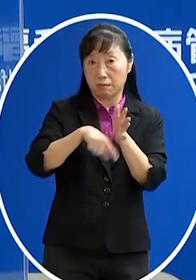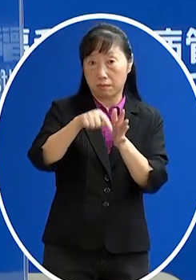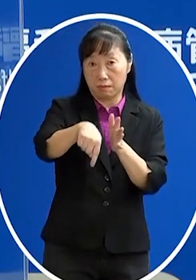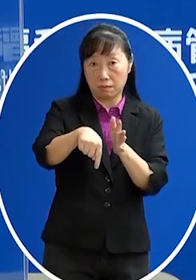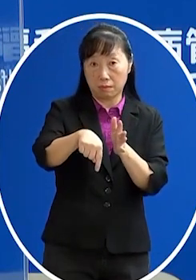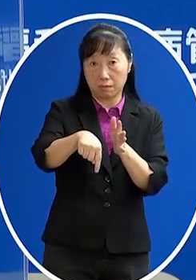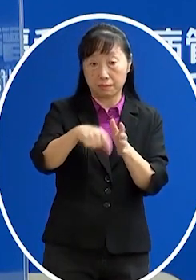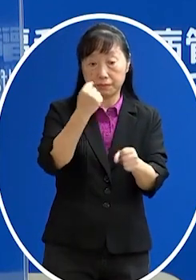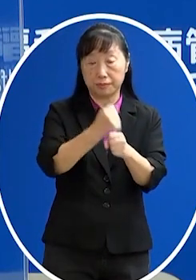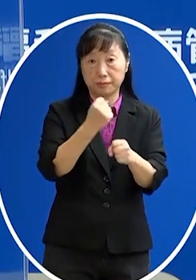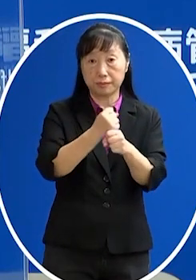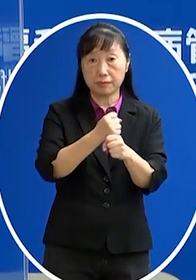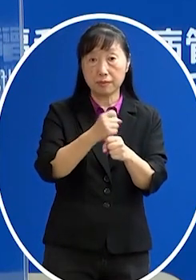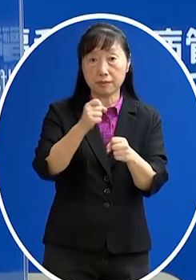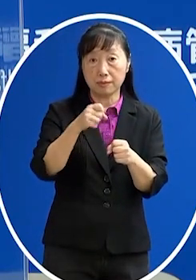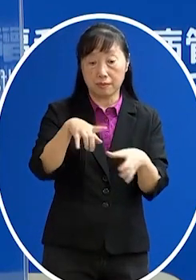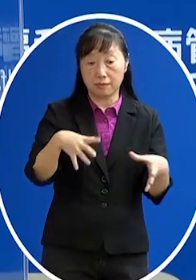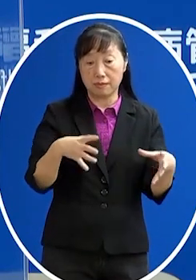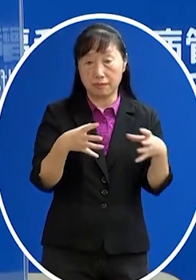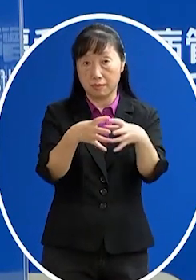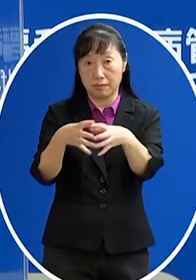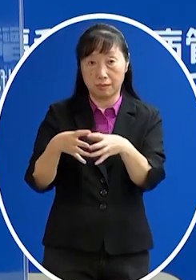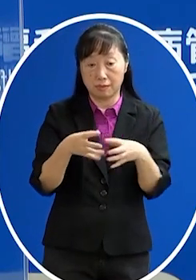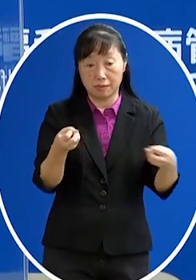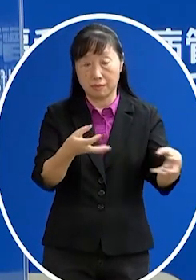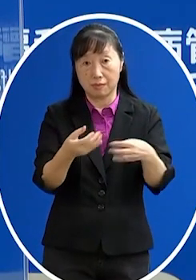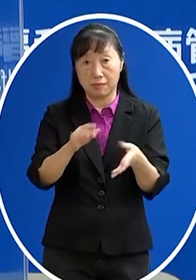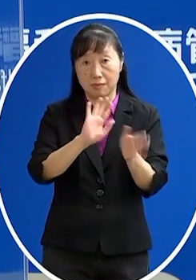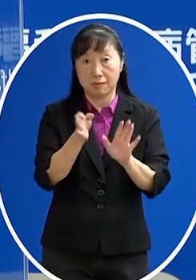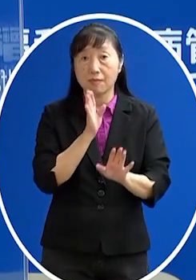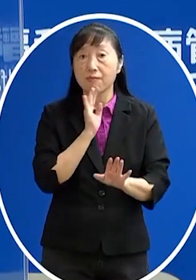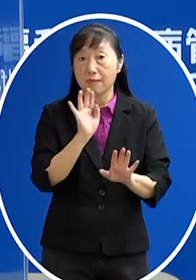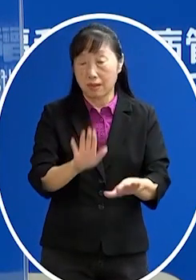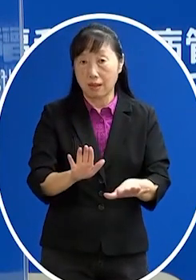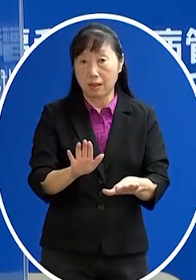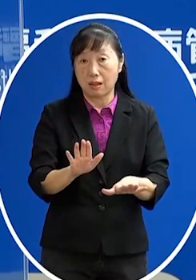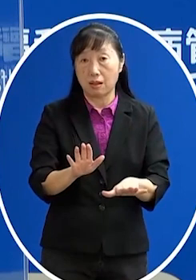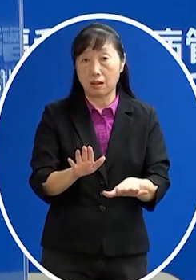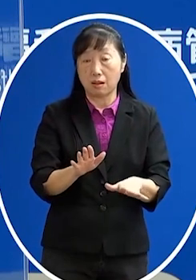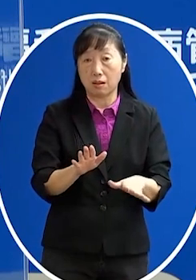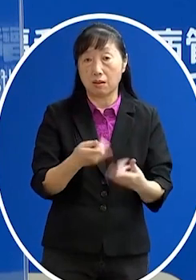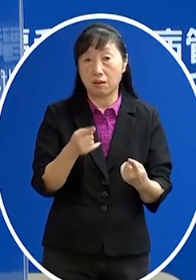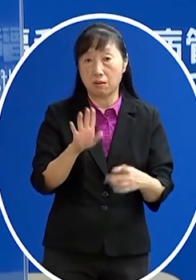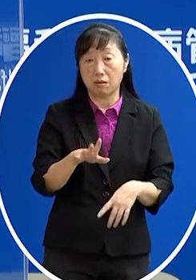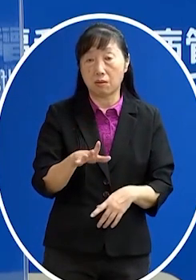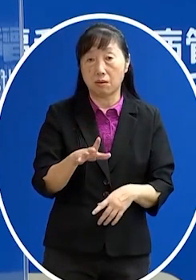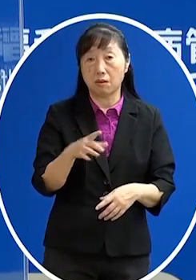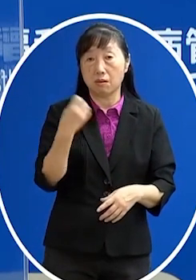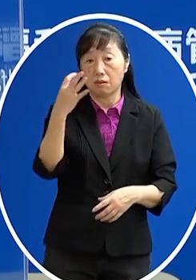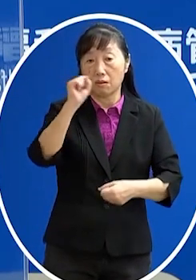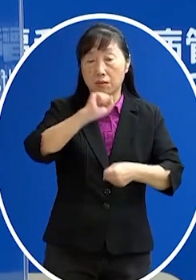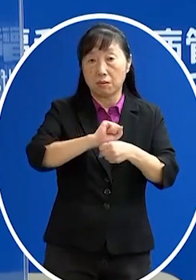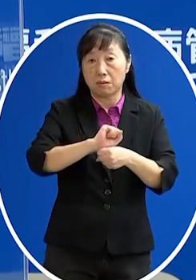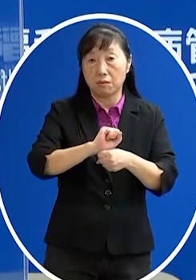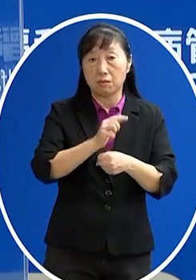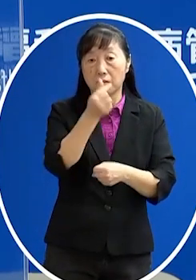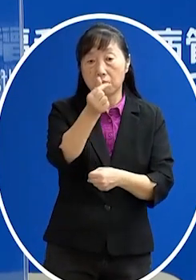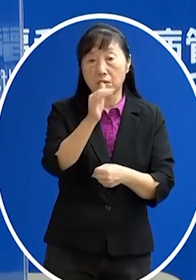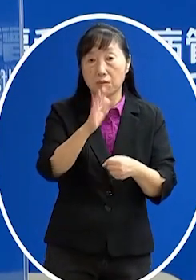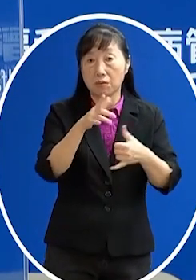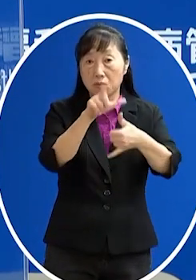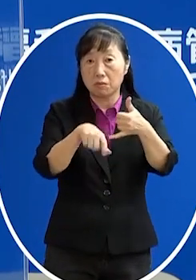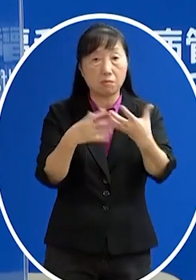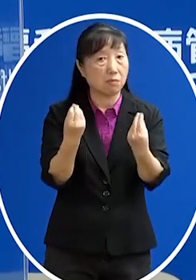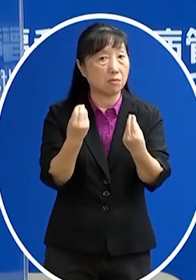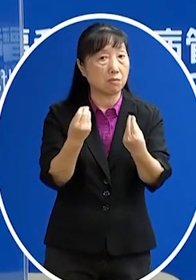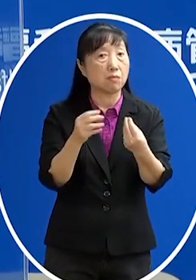这个职场的群聚哈。那相关的哈整体的确诊的案例并没有增加，好，那我们持续